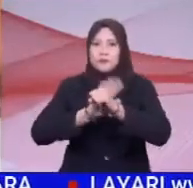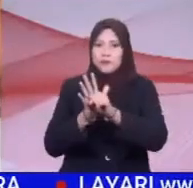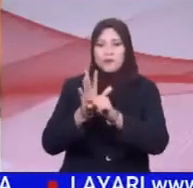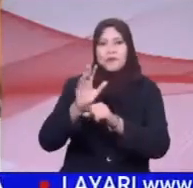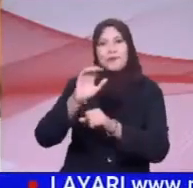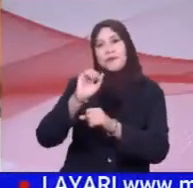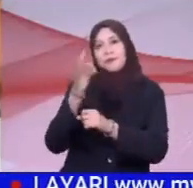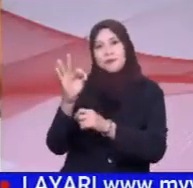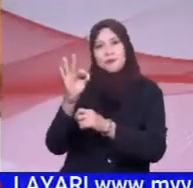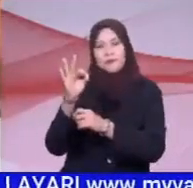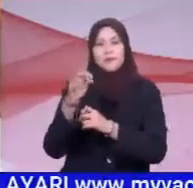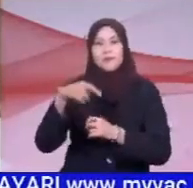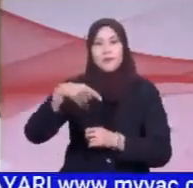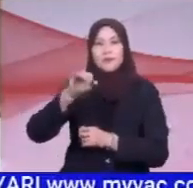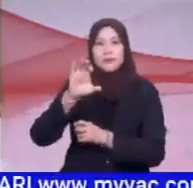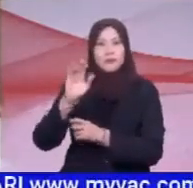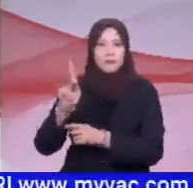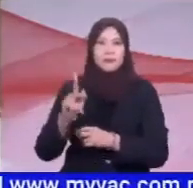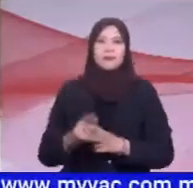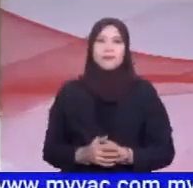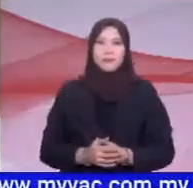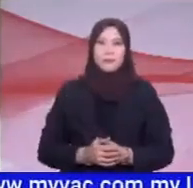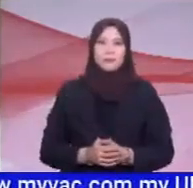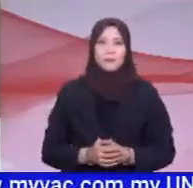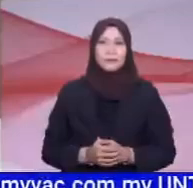COVID-19 kebangsaan negara.